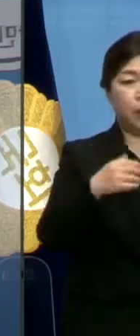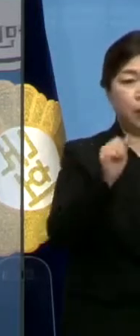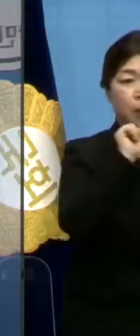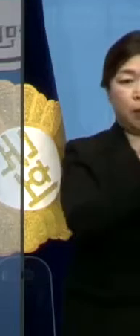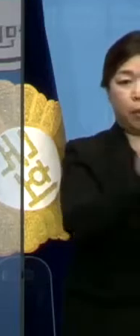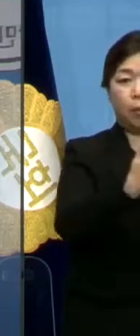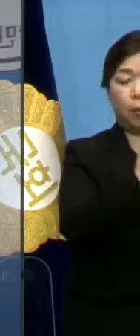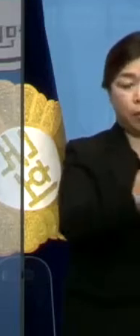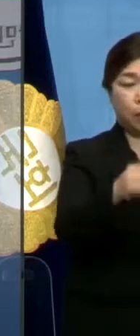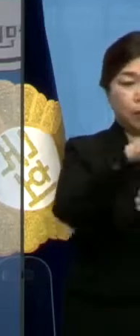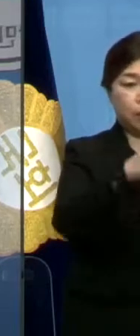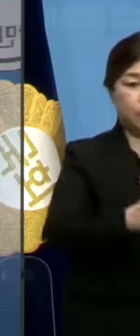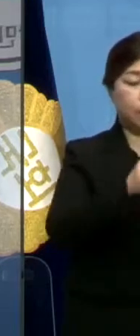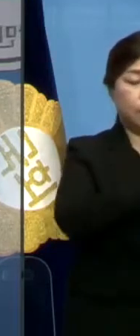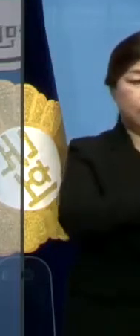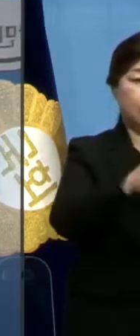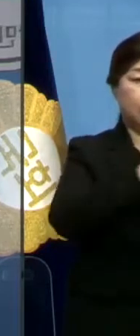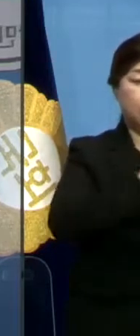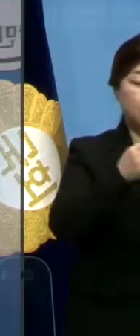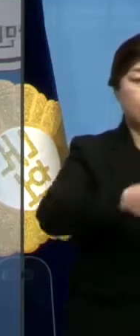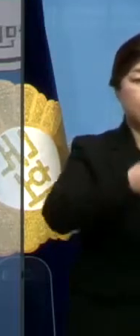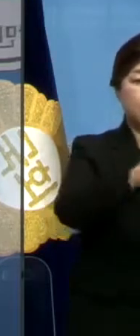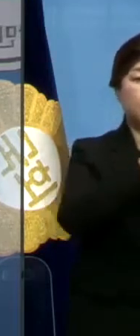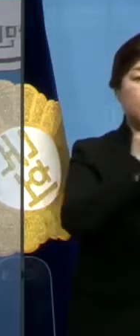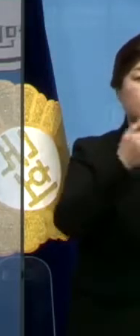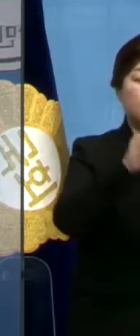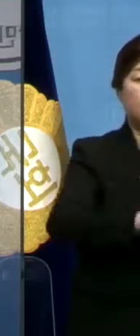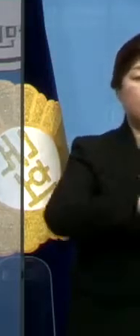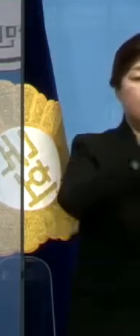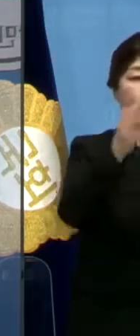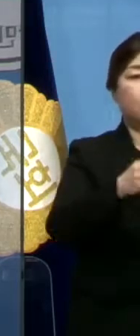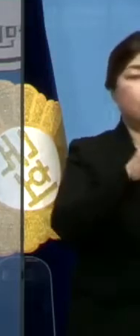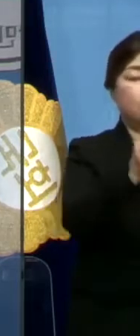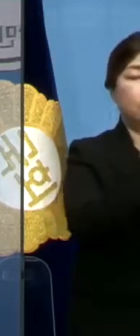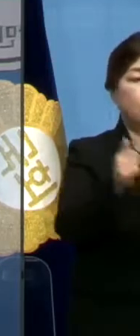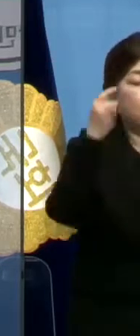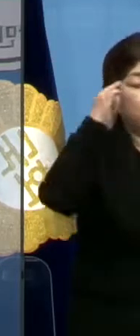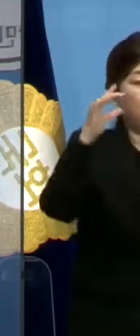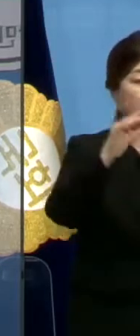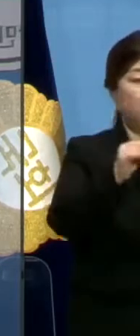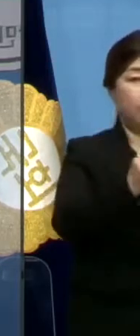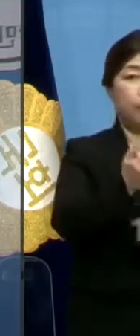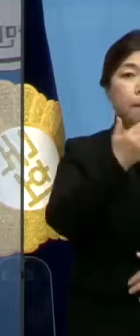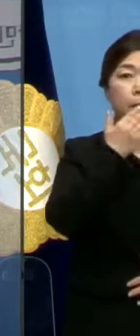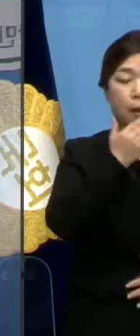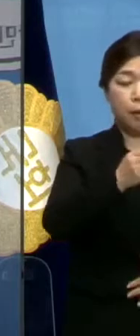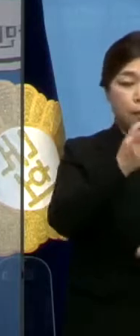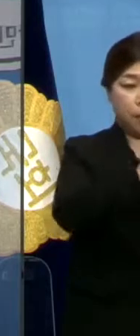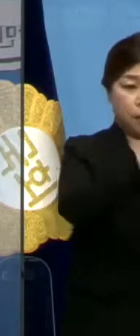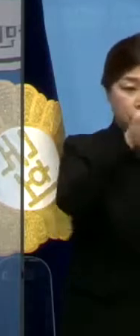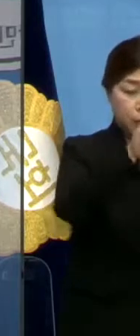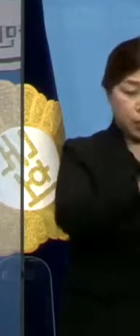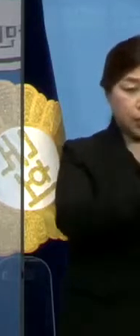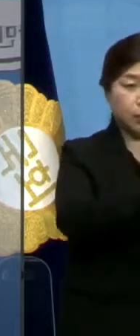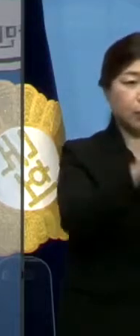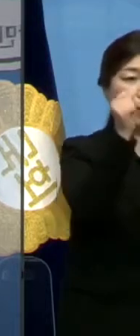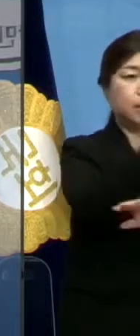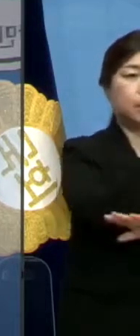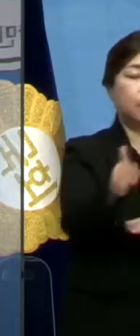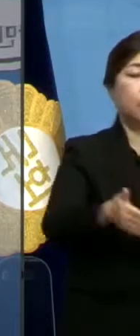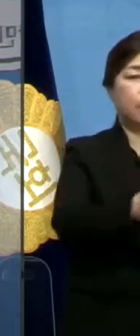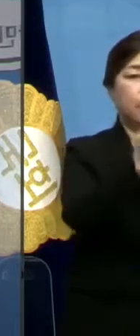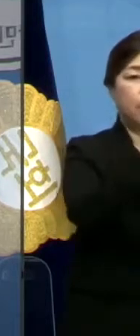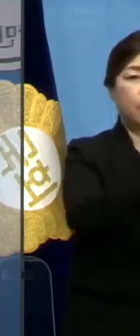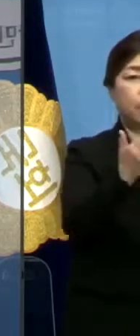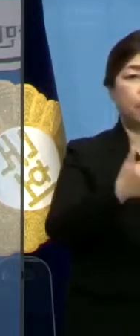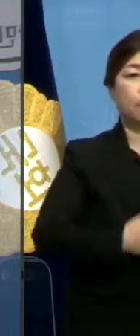지침에 적극 동참해야 하겠지만 더불어 모든 국민들이 동의할 수 있는 합리적인 기준이 반드시